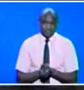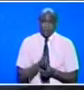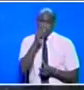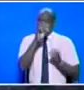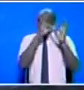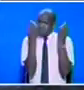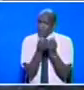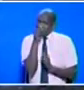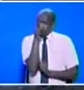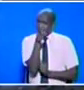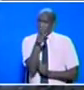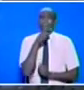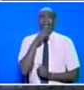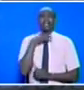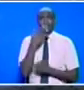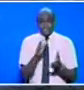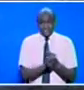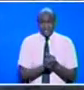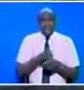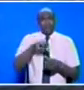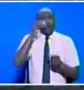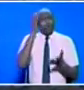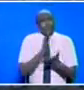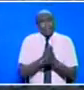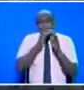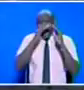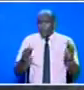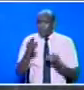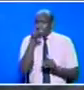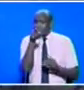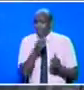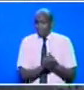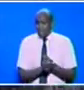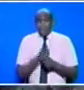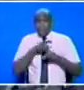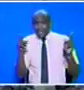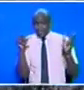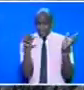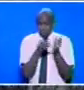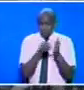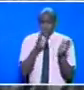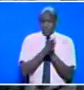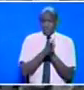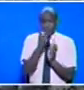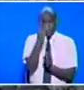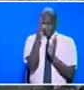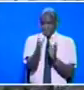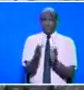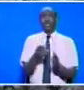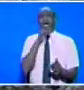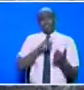Familia ya mzee marehemu Mraga hapa ndipo ilifahamu kuwa nyumba ya ukoo, lakini mzozo baina ya mmoja wao na